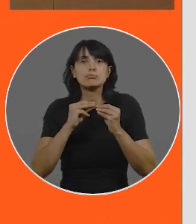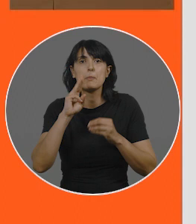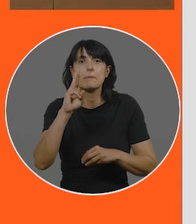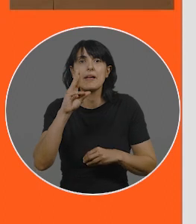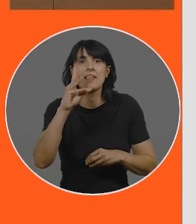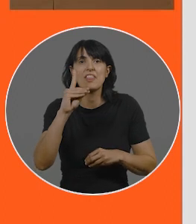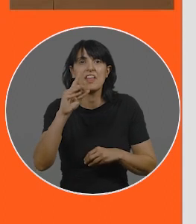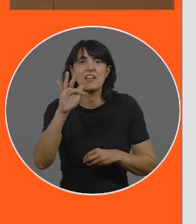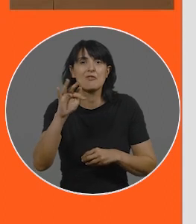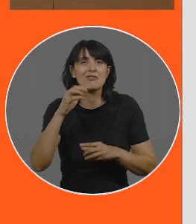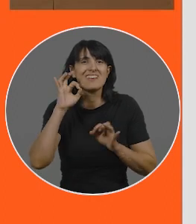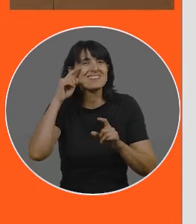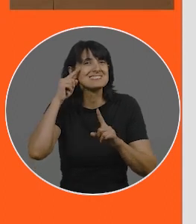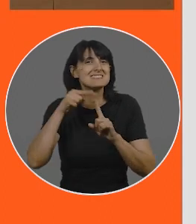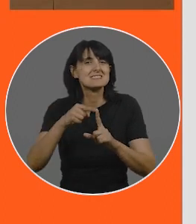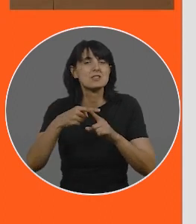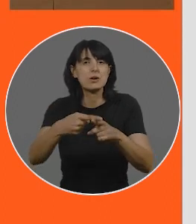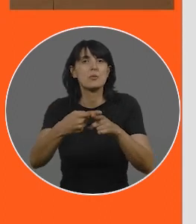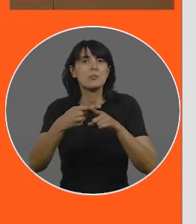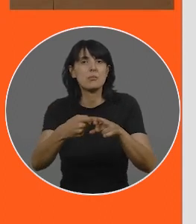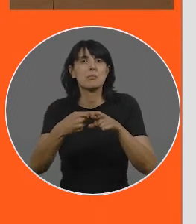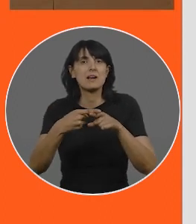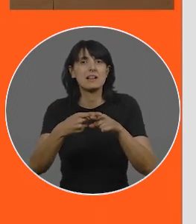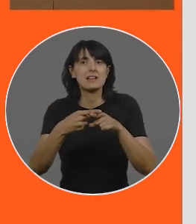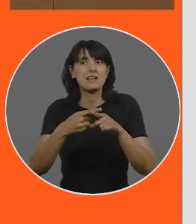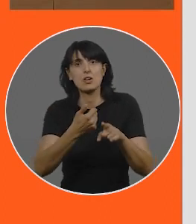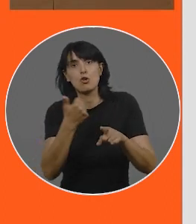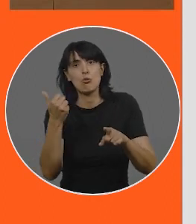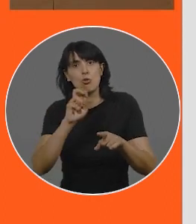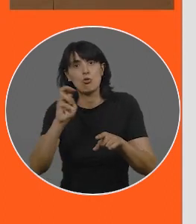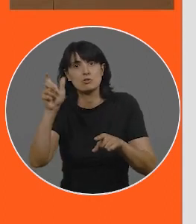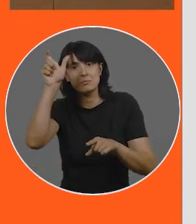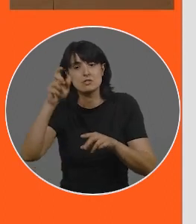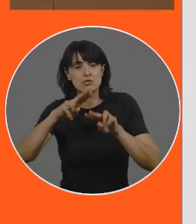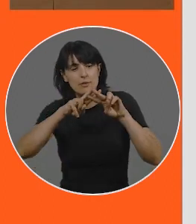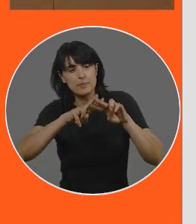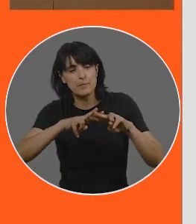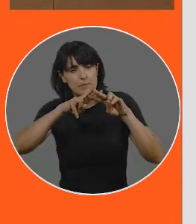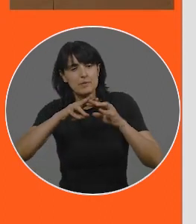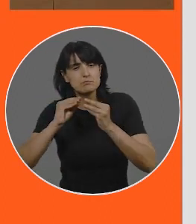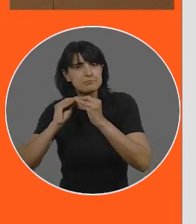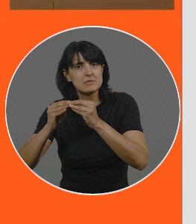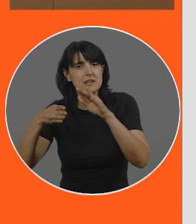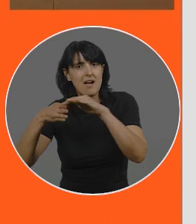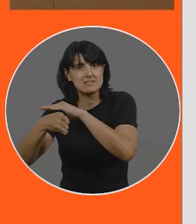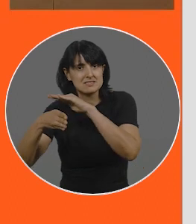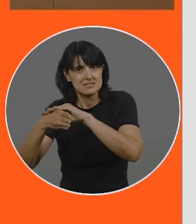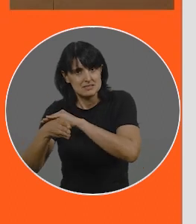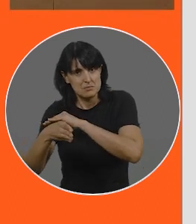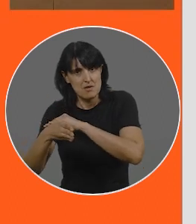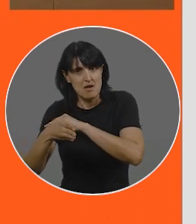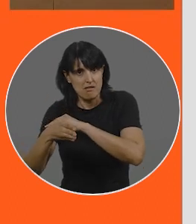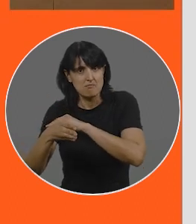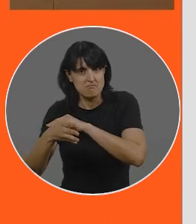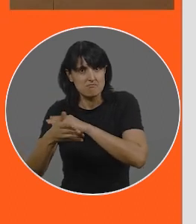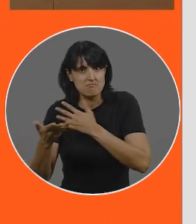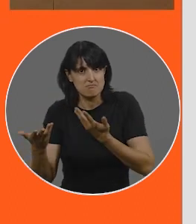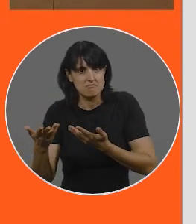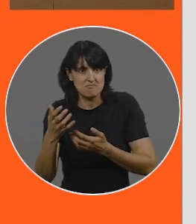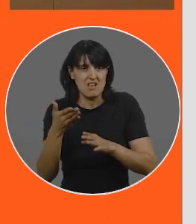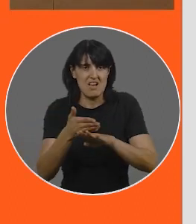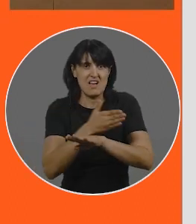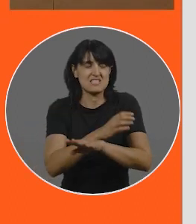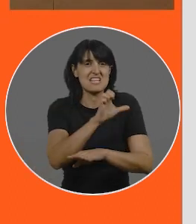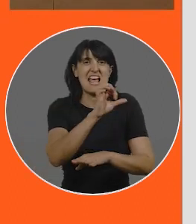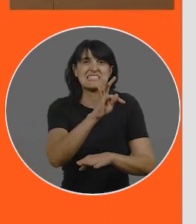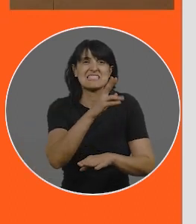de fer un PDF per compartir? Clar, li has de demanar a algú que te la revisi i te'l faci accessible. Aquí ve el problema. O sigui, per això dic que